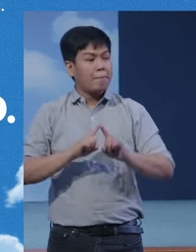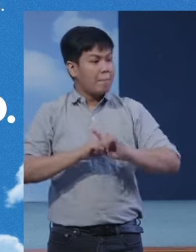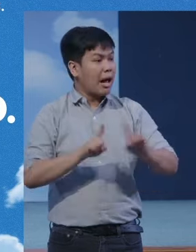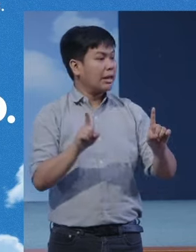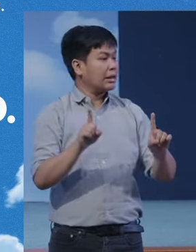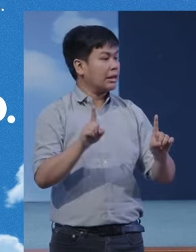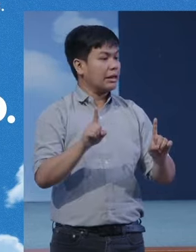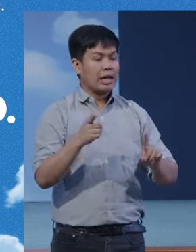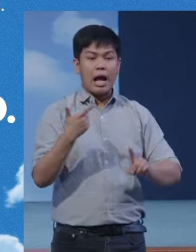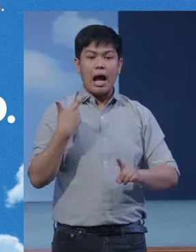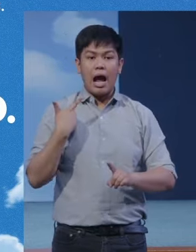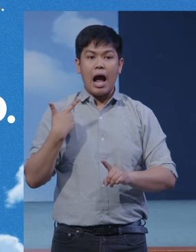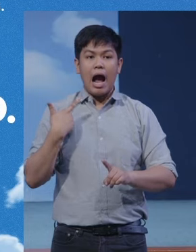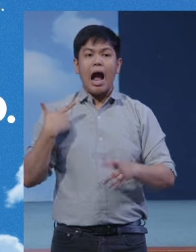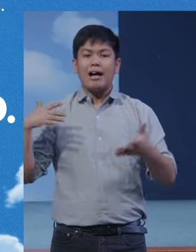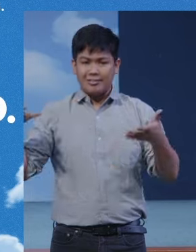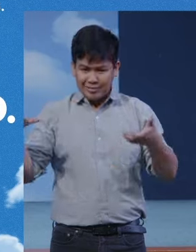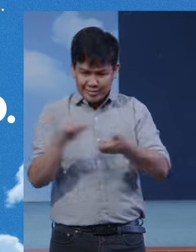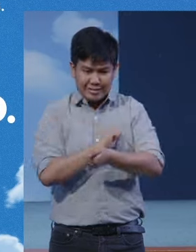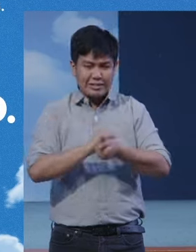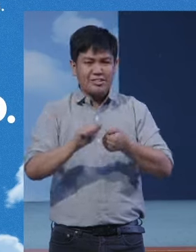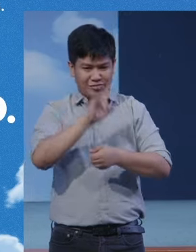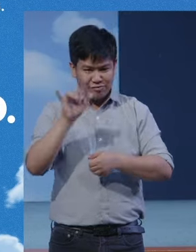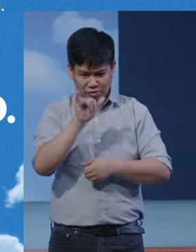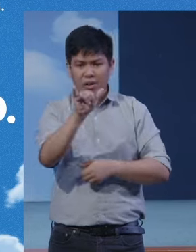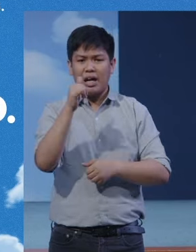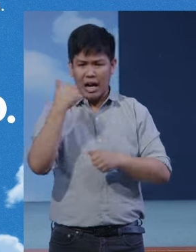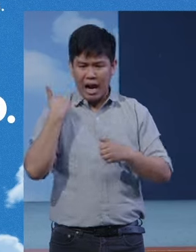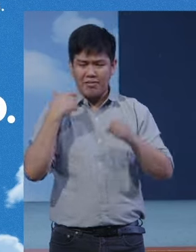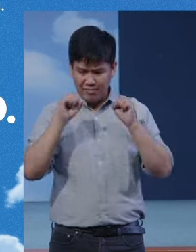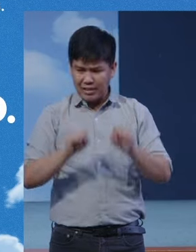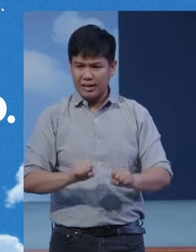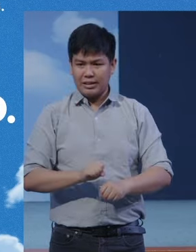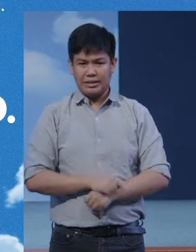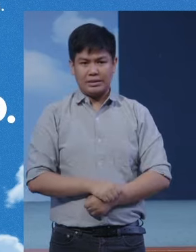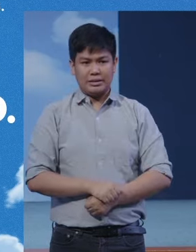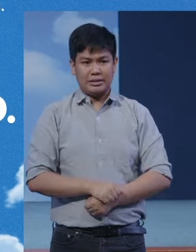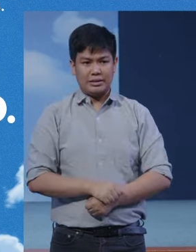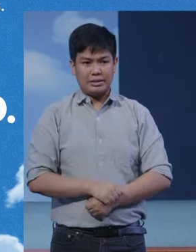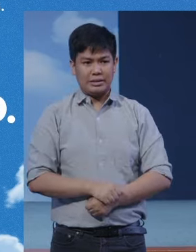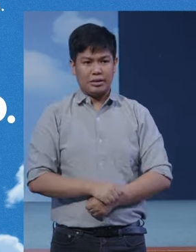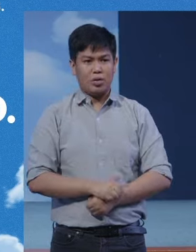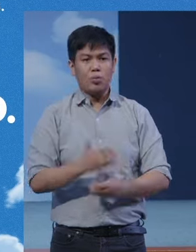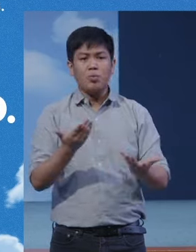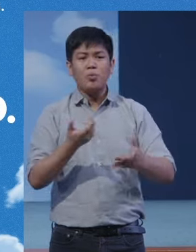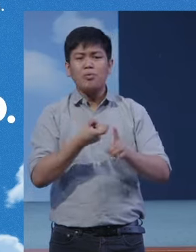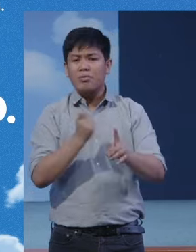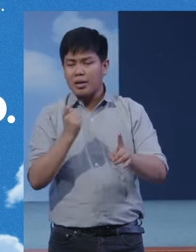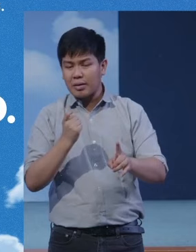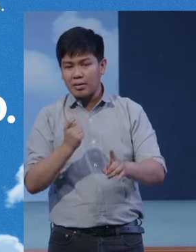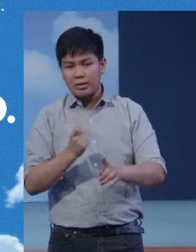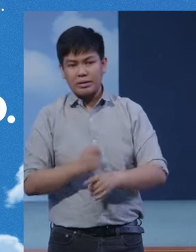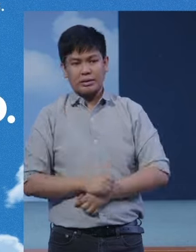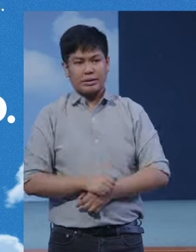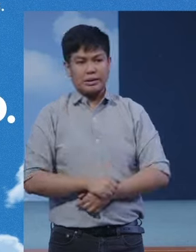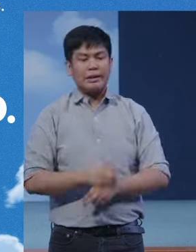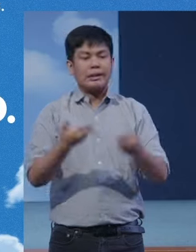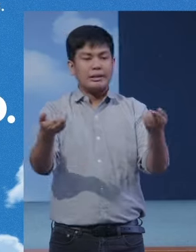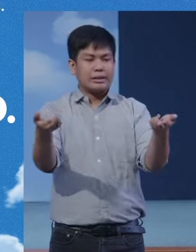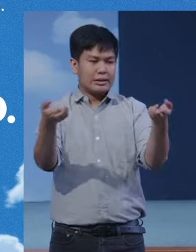pong kasiraan ng forever yan po ay sanhi o